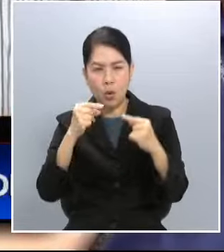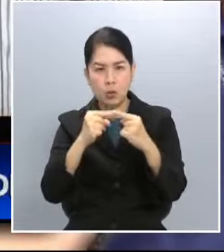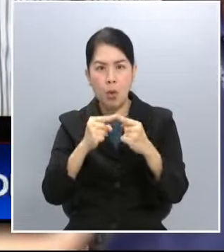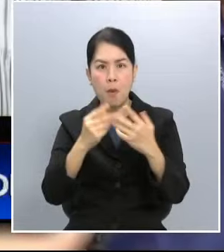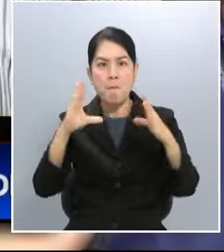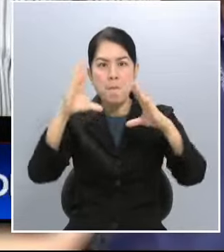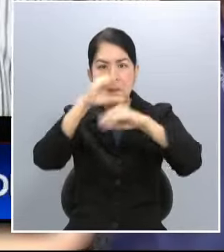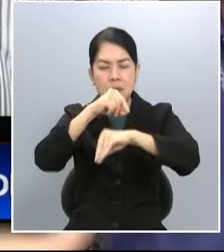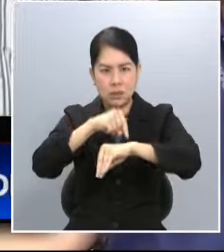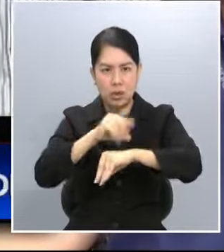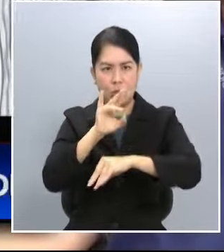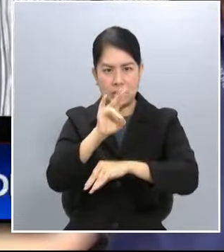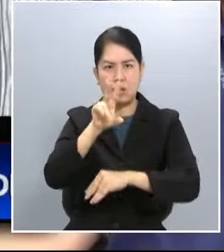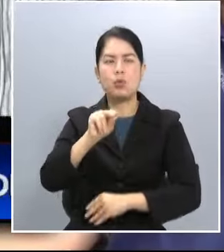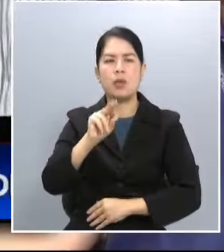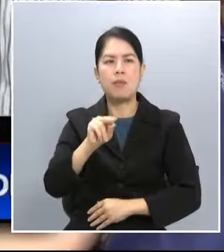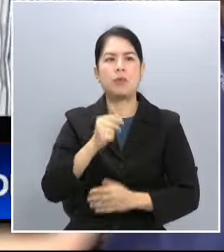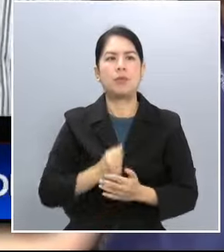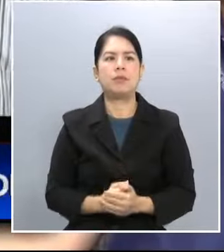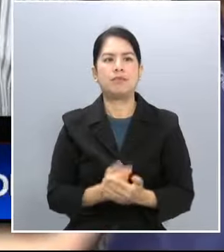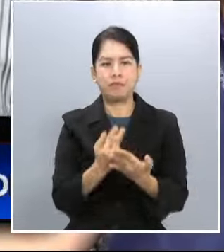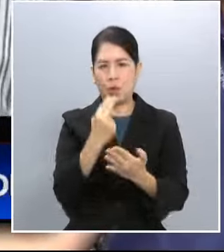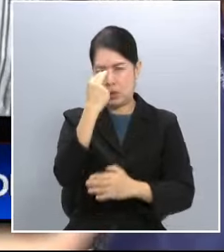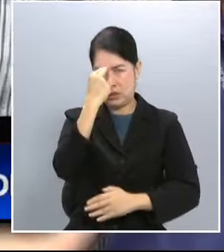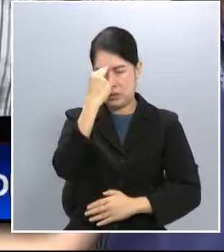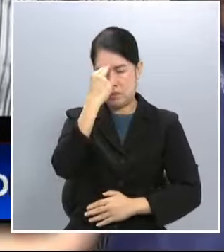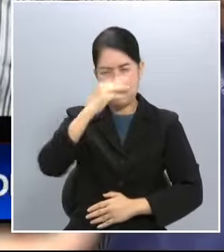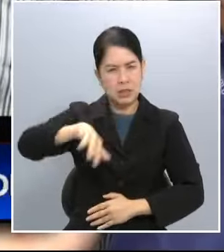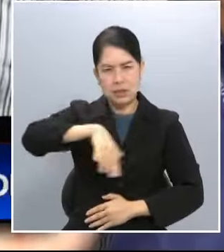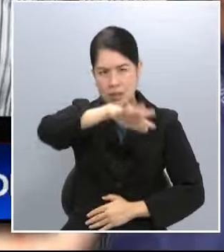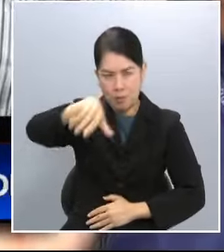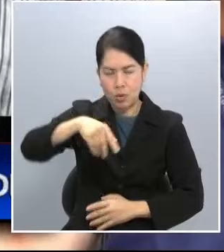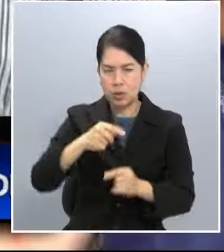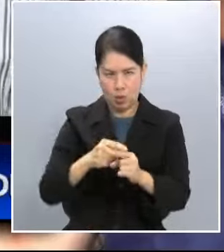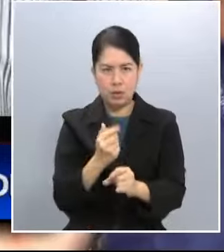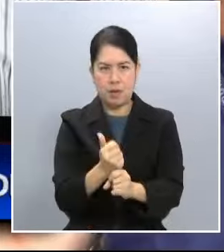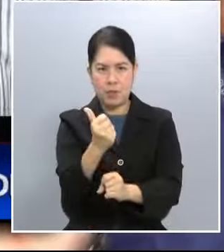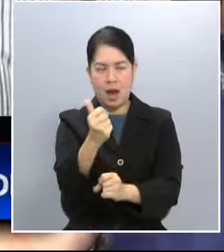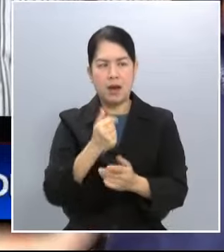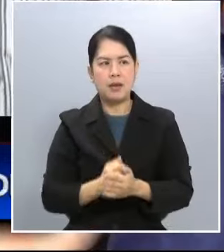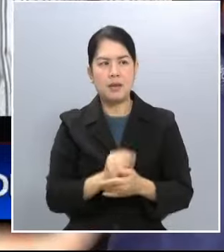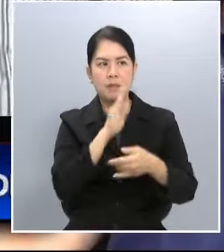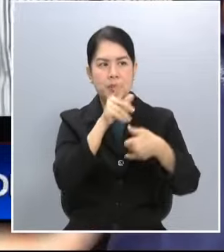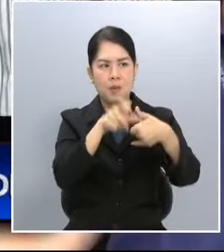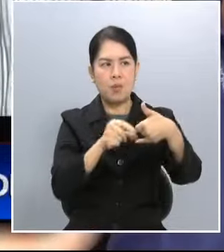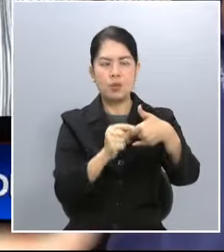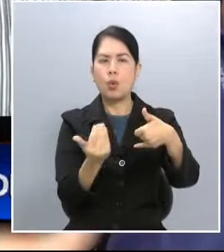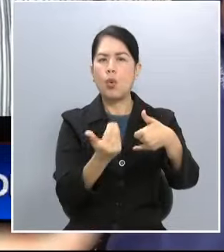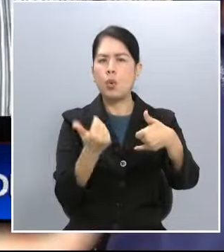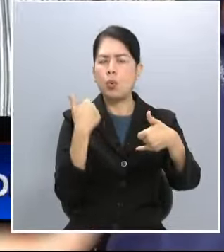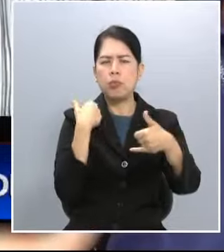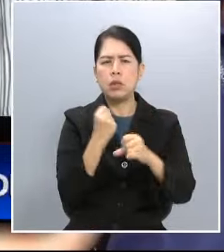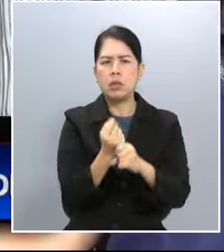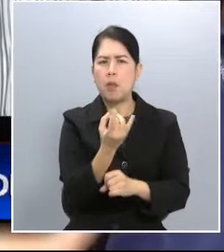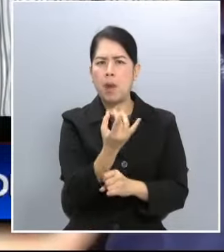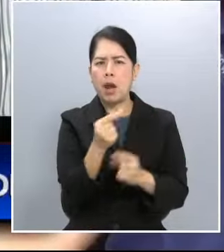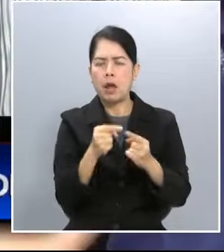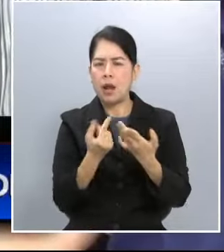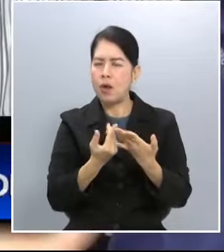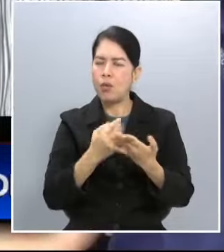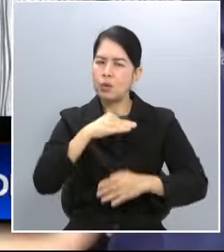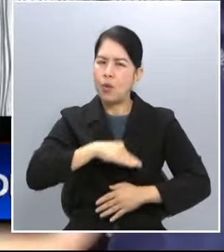่15มิถ ุ นายนน ี้นะก็บอกแล้วอันไหนที่น้องทำแล้วน้องมีความสุขมันไม่ใช่เป็นเรื่องถ้าเราจะรักหรือบอกว่าคุณรัก